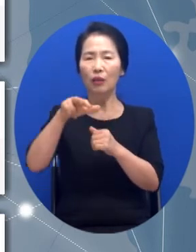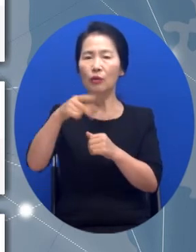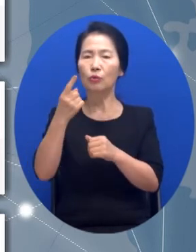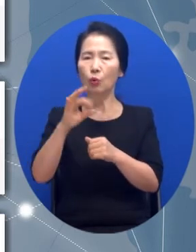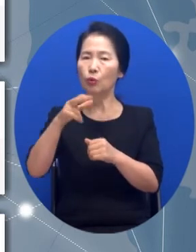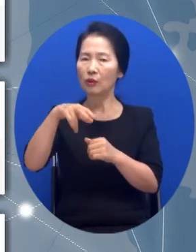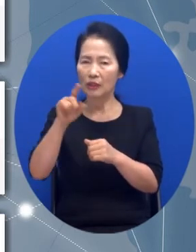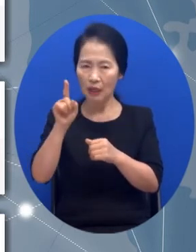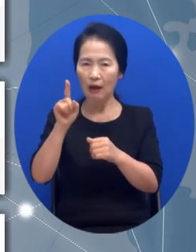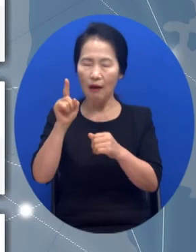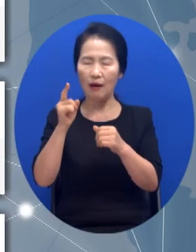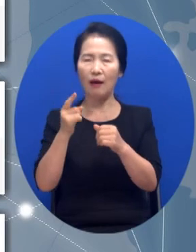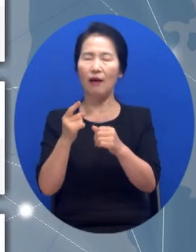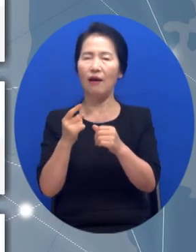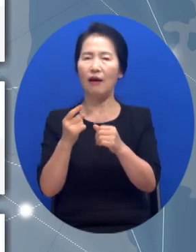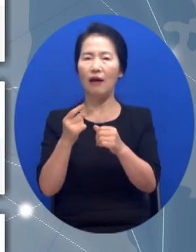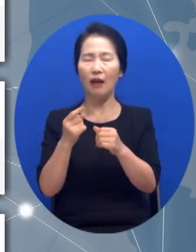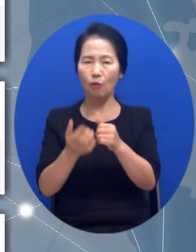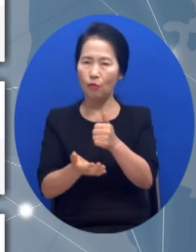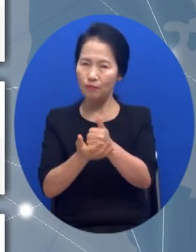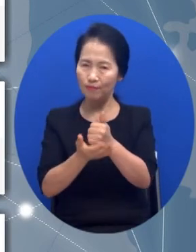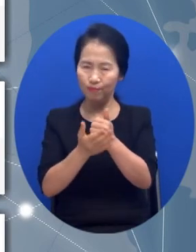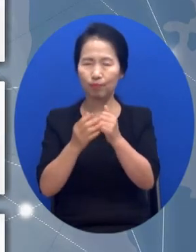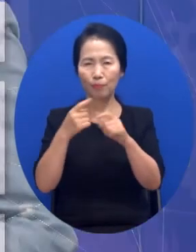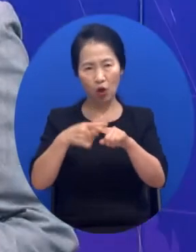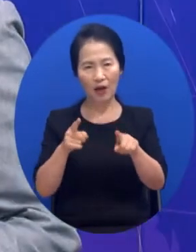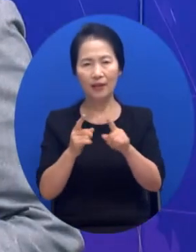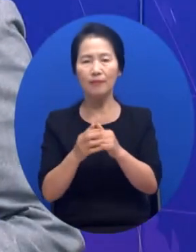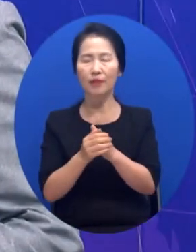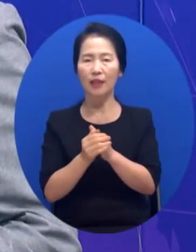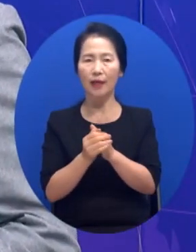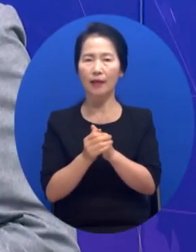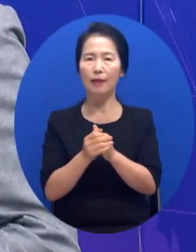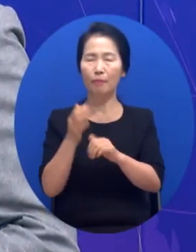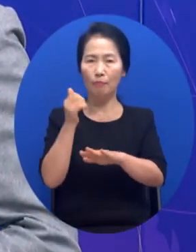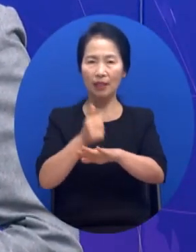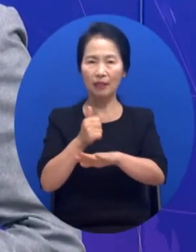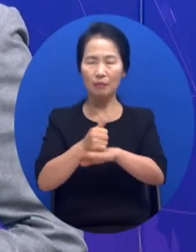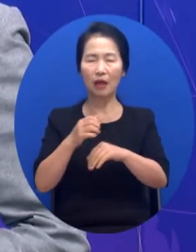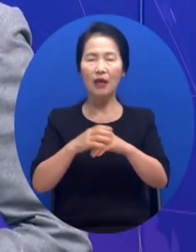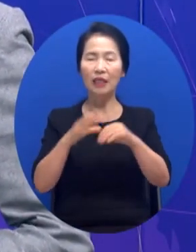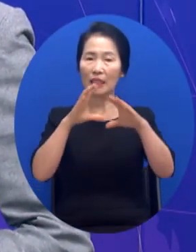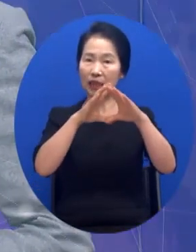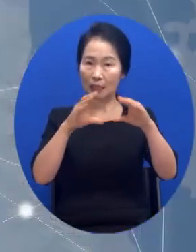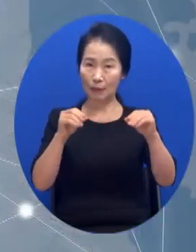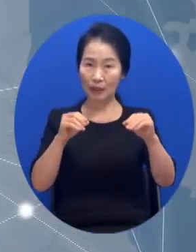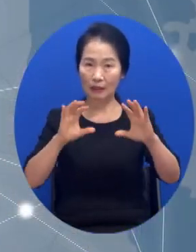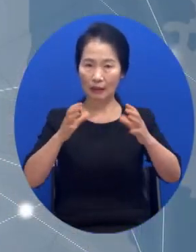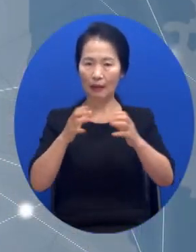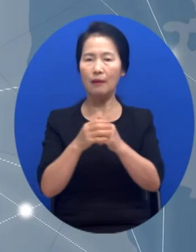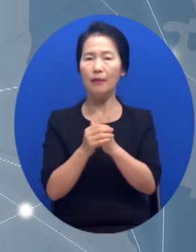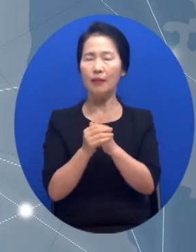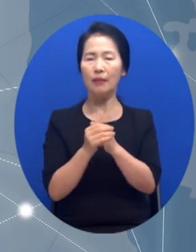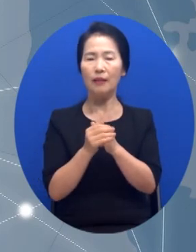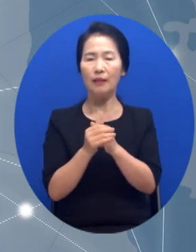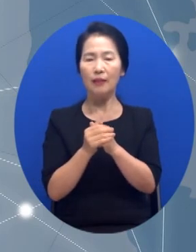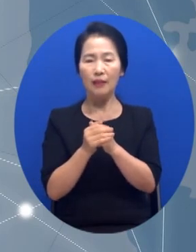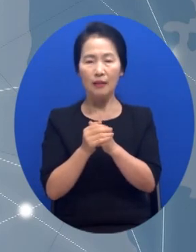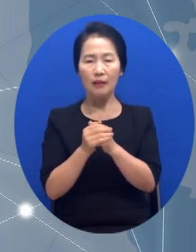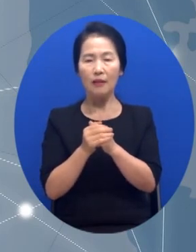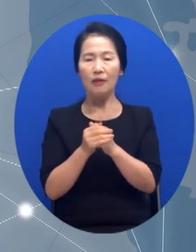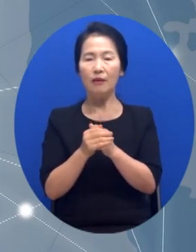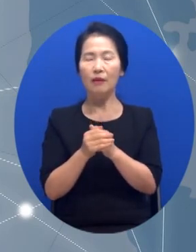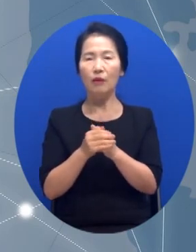개량 재료가 될 것이라고 평가했습니다. 마지막으로 이집트 살펴보겠습니다.